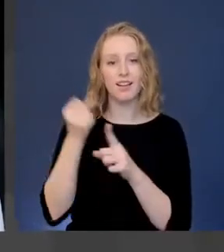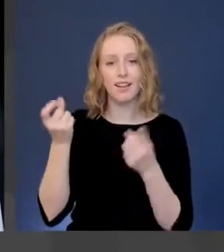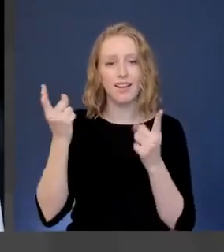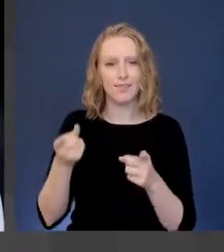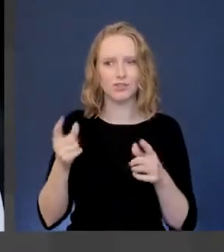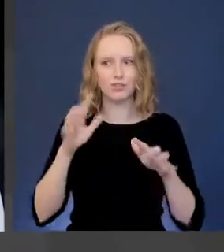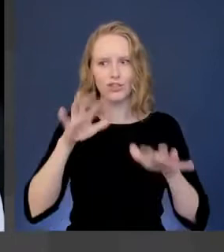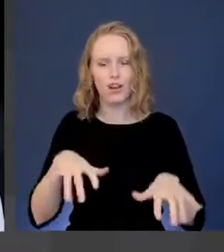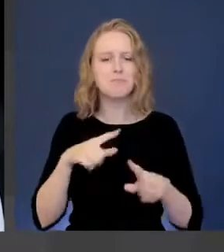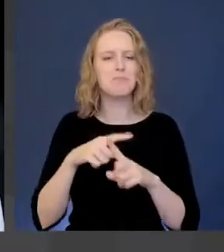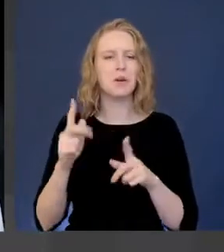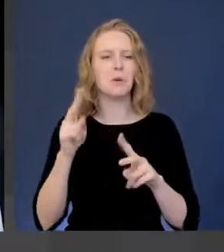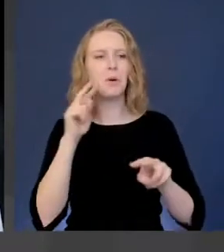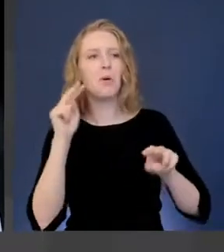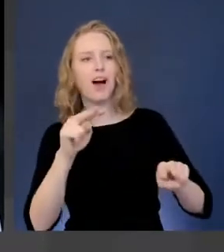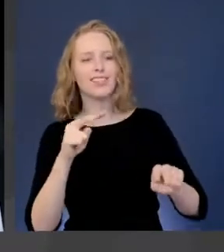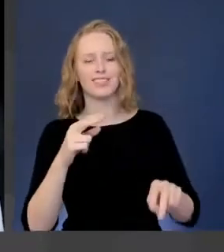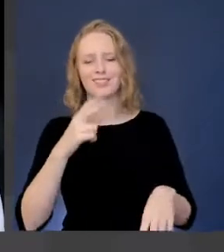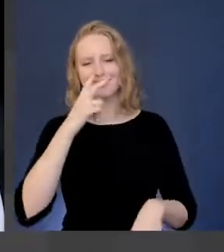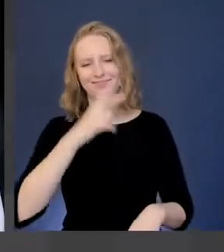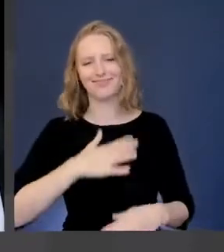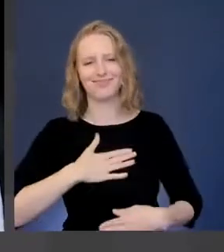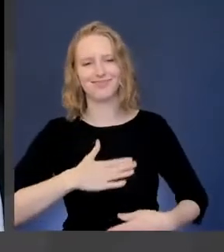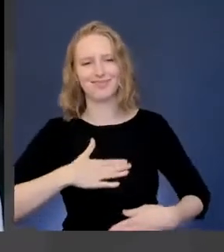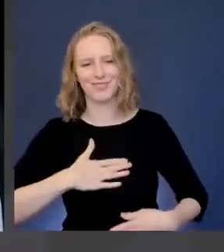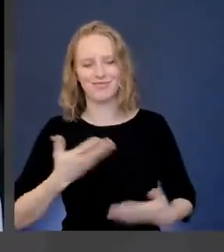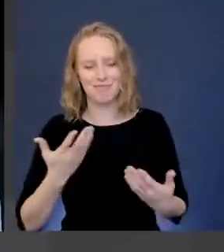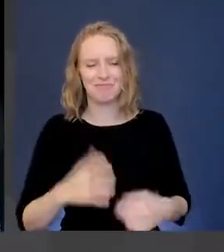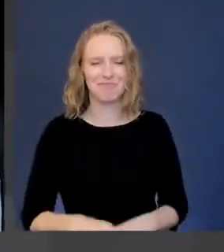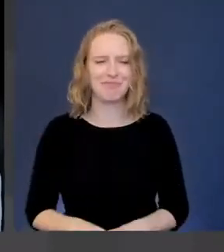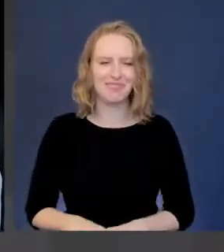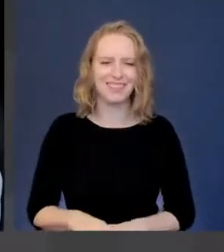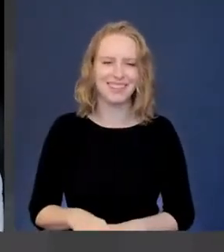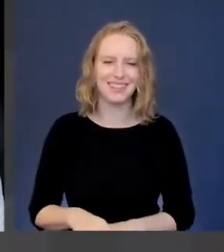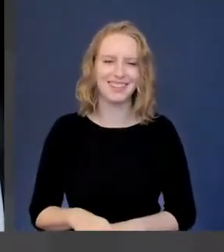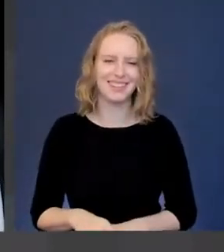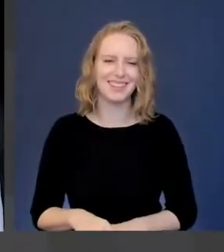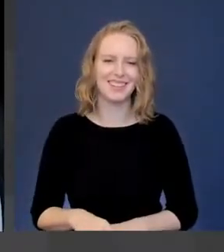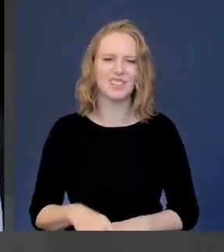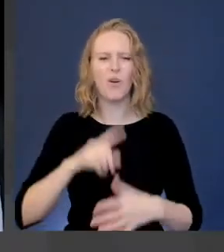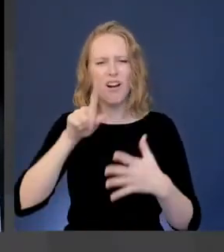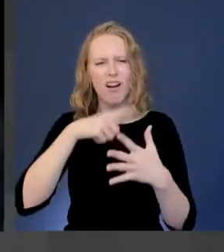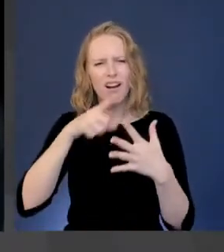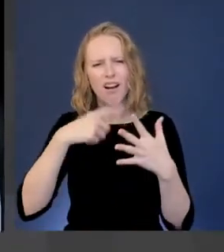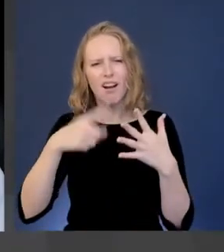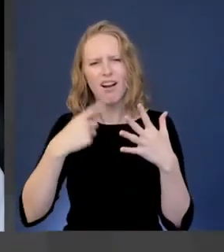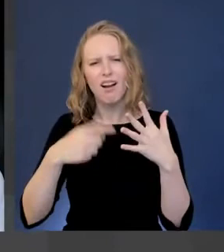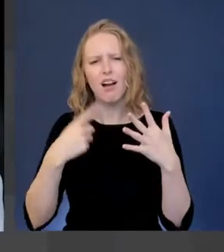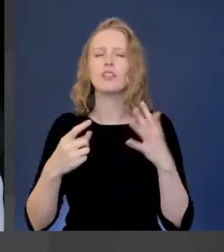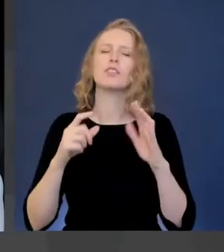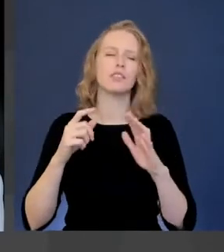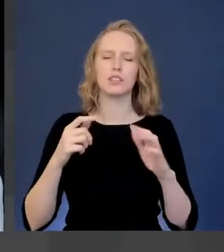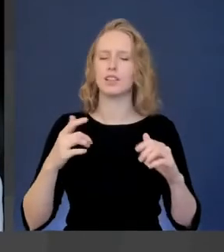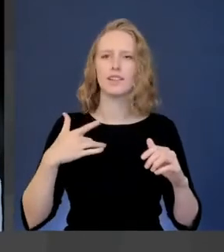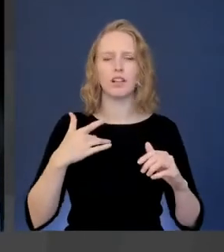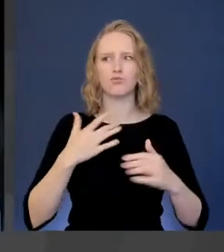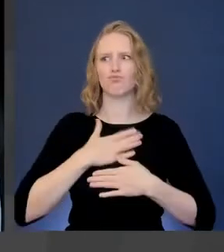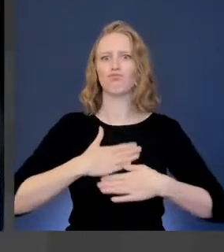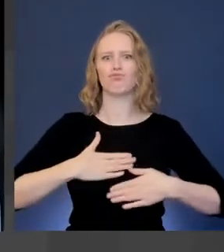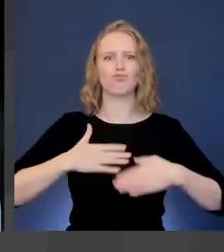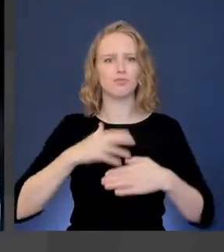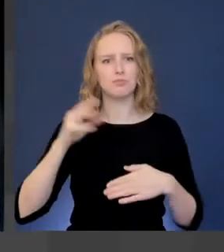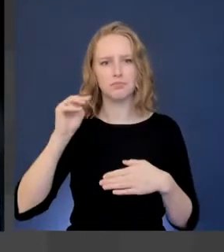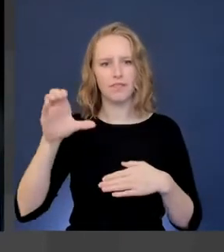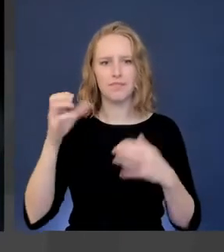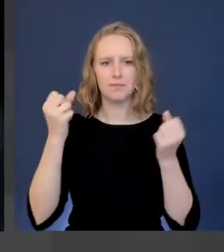これは日本の方たちに楽しんでもらえたようです。その他にもマインクラフトは様々な形で僕を楽しませてくれました。マ